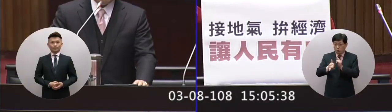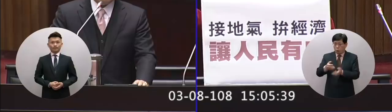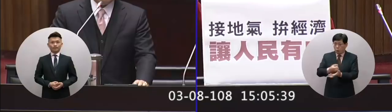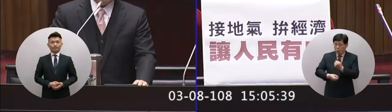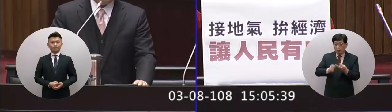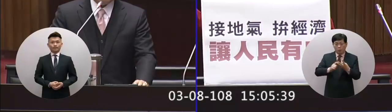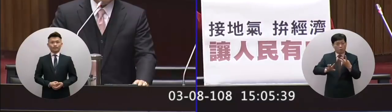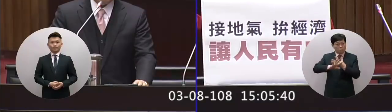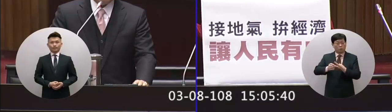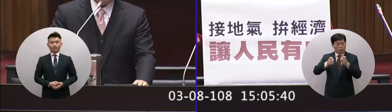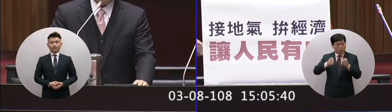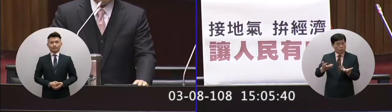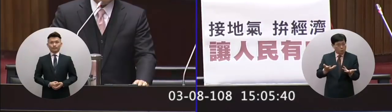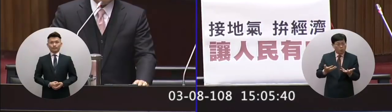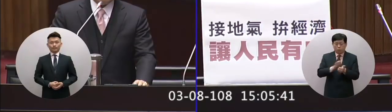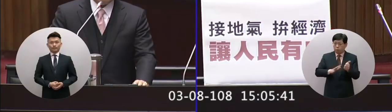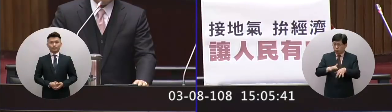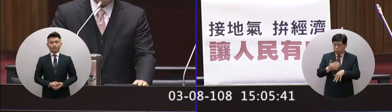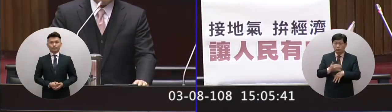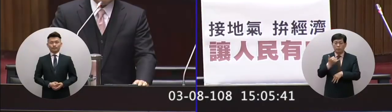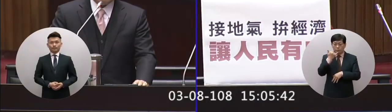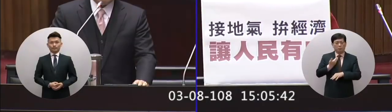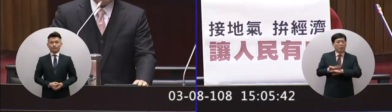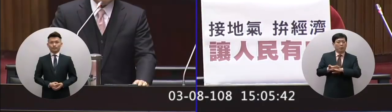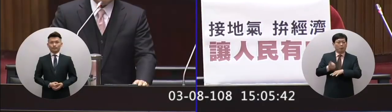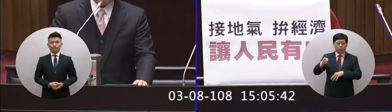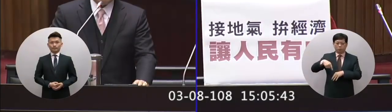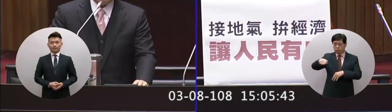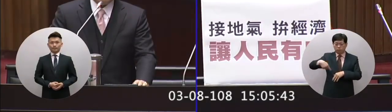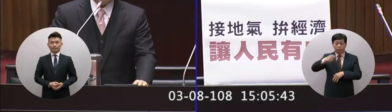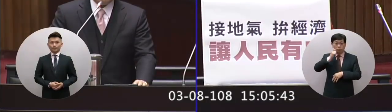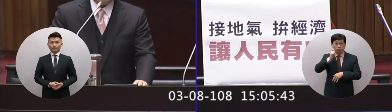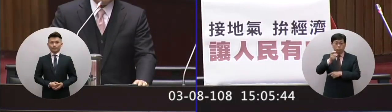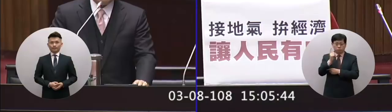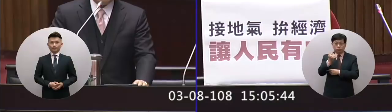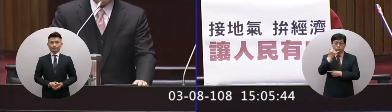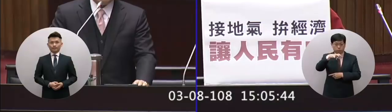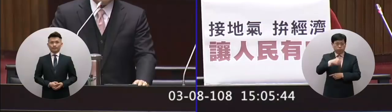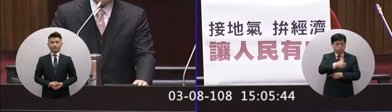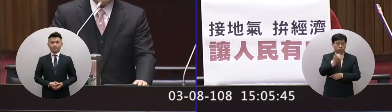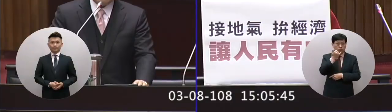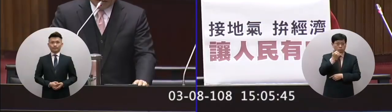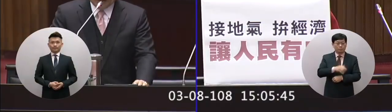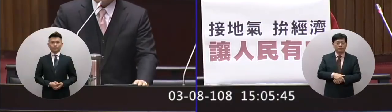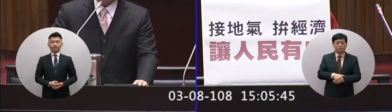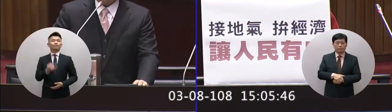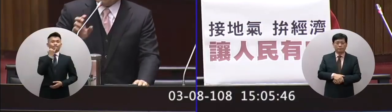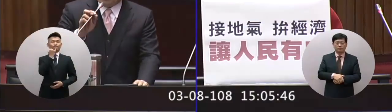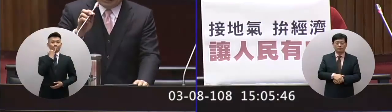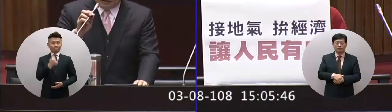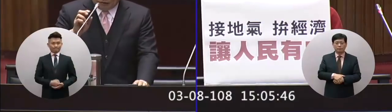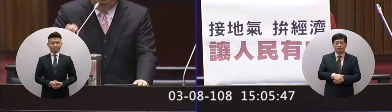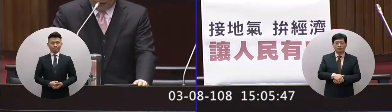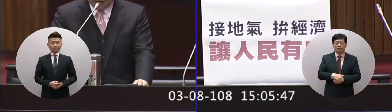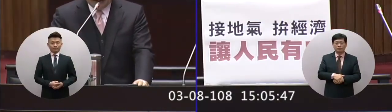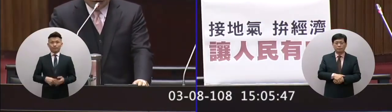响其他港口的相关的事宜之下，可以让这些喜欢钓鱼的人可以有钓鱼的地方。院长，可不可以？ 可以，因